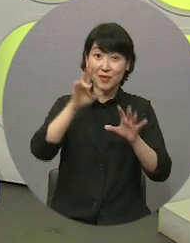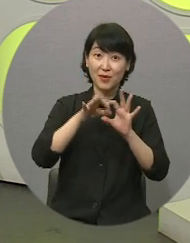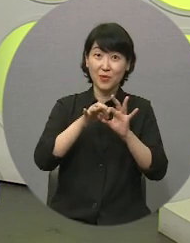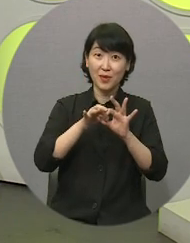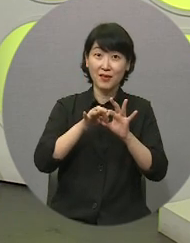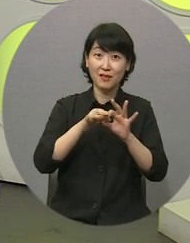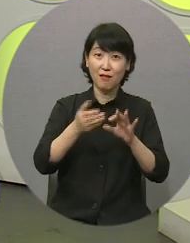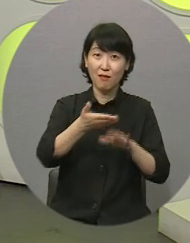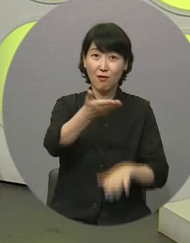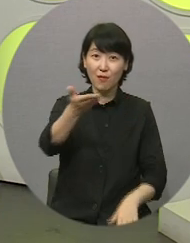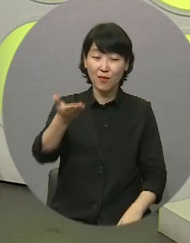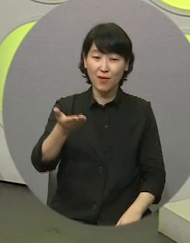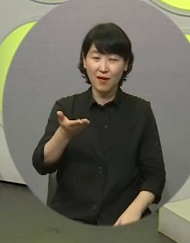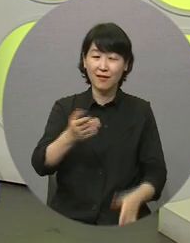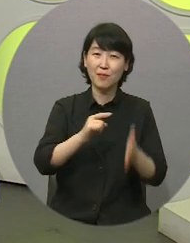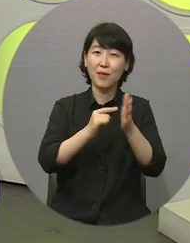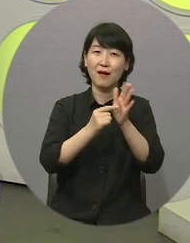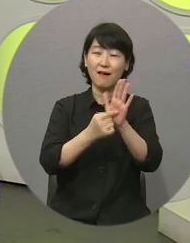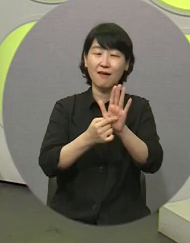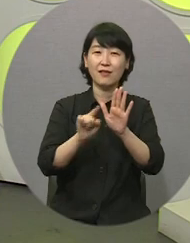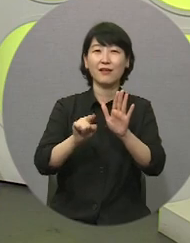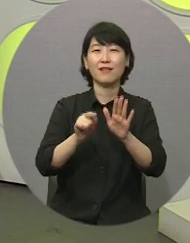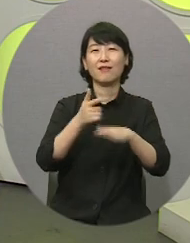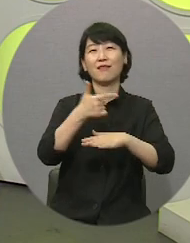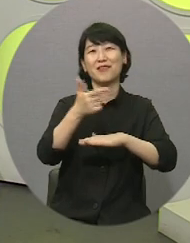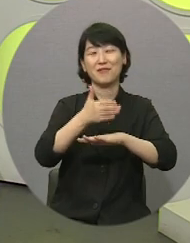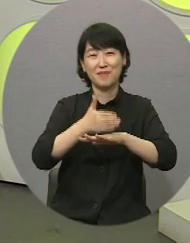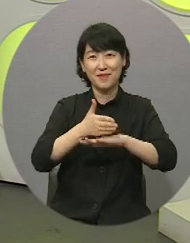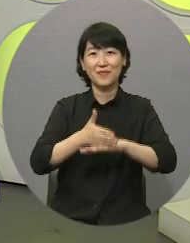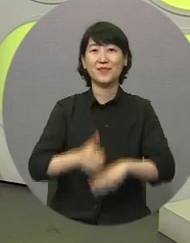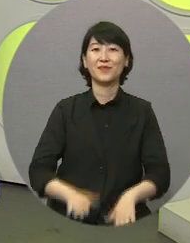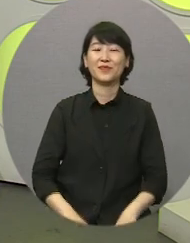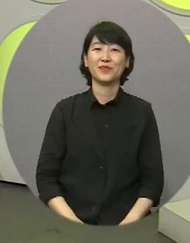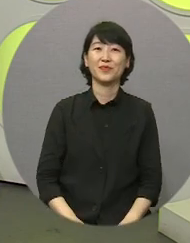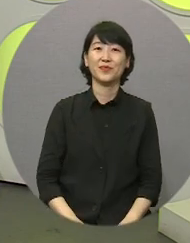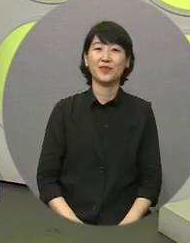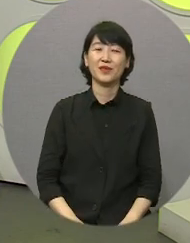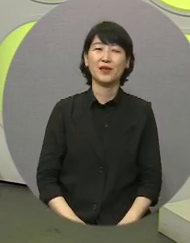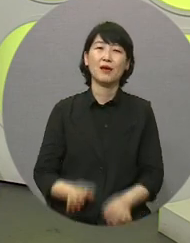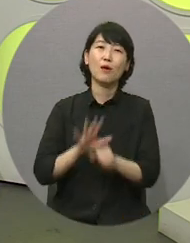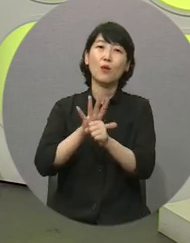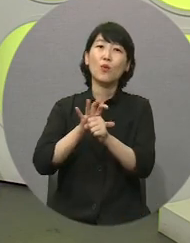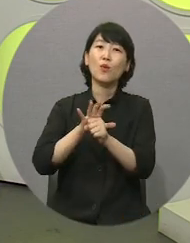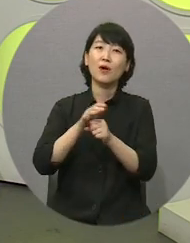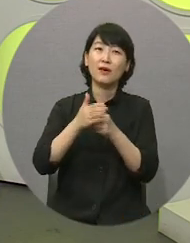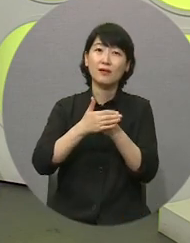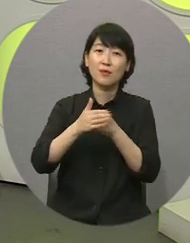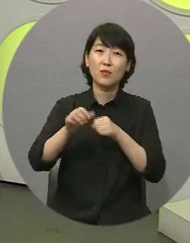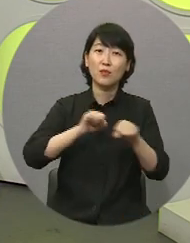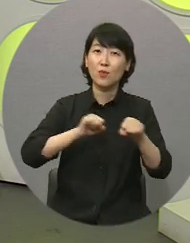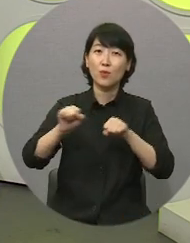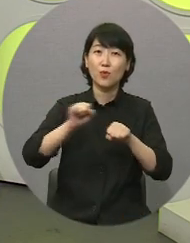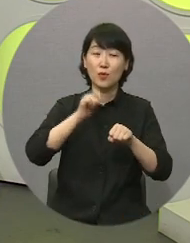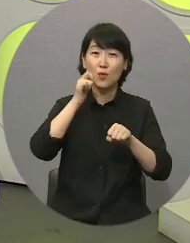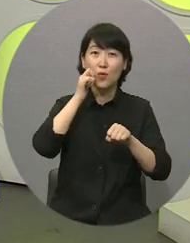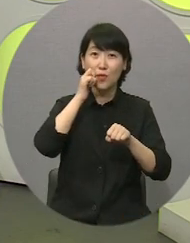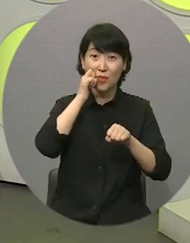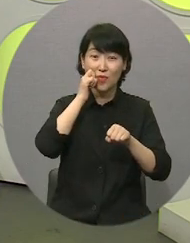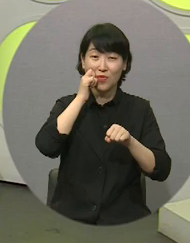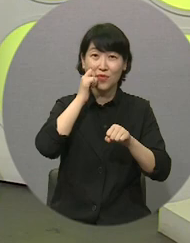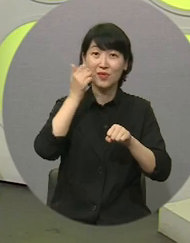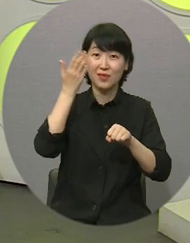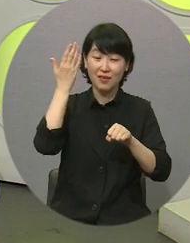게 너무 감사드립니다. 네. 네. 한동안 저희들이 이렇게 코로나 때문에 못 움직였잖아요.